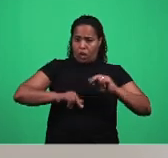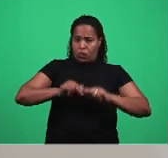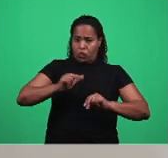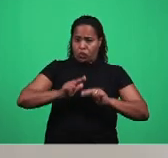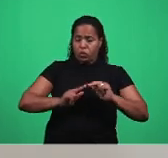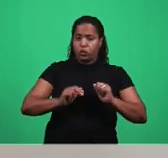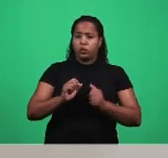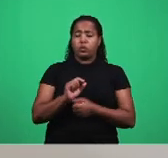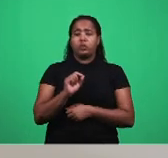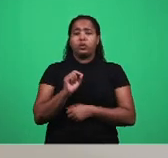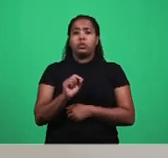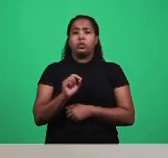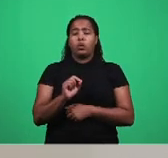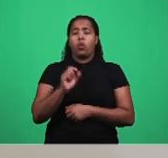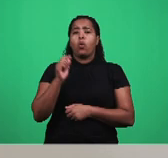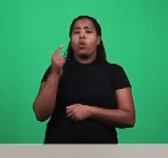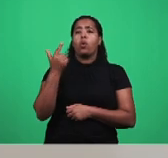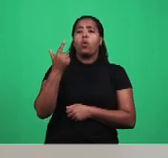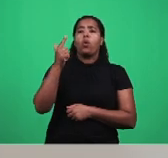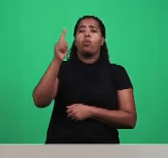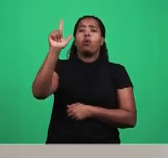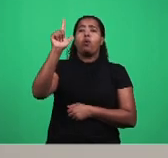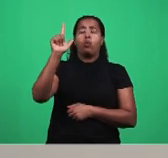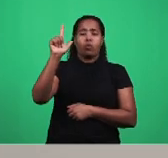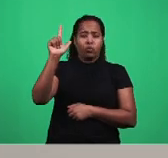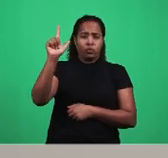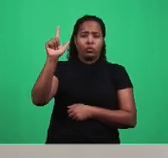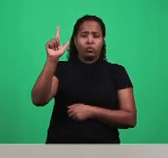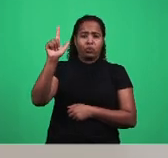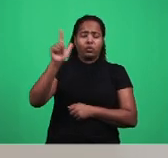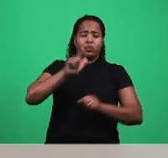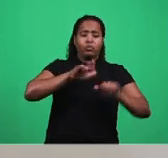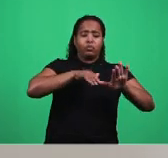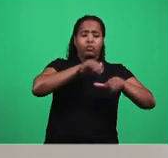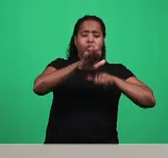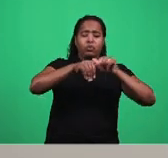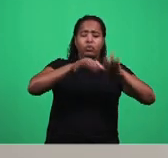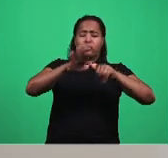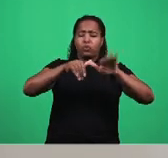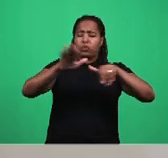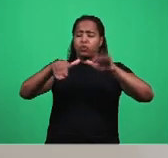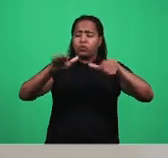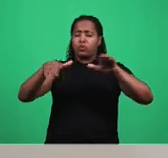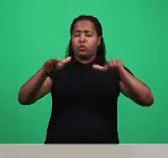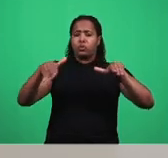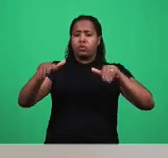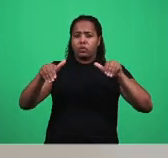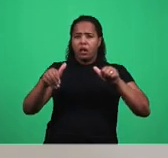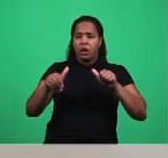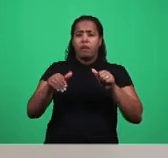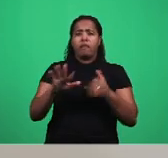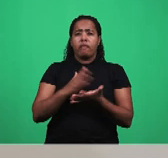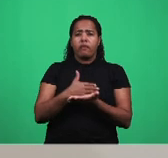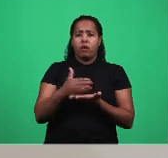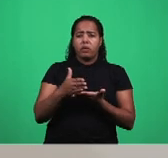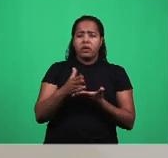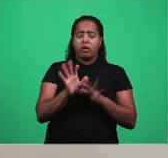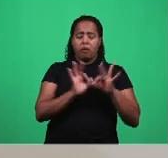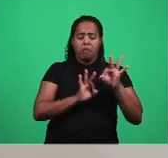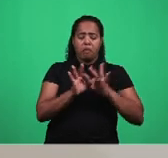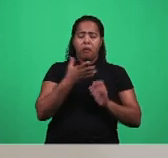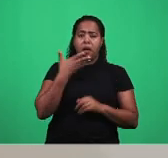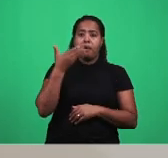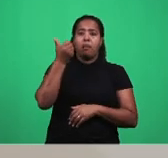allons voir encore une autre grande convocation où à partir de maintenant, nous allons commencer à nous préparer un peu